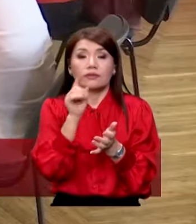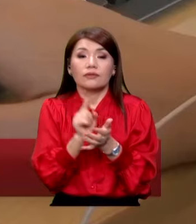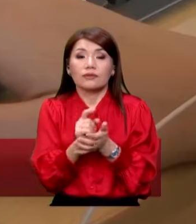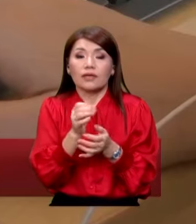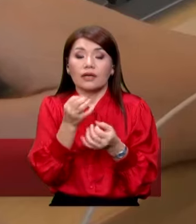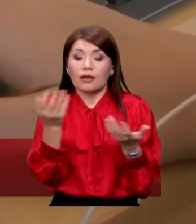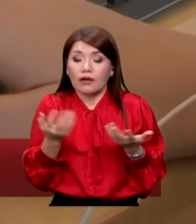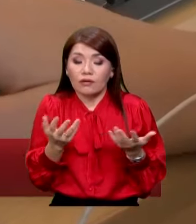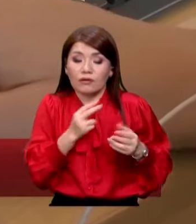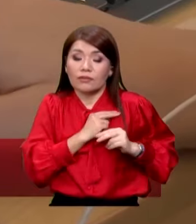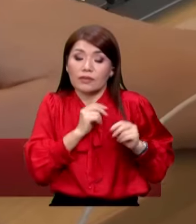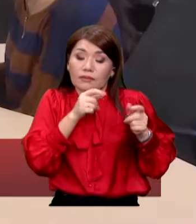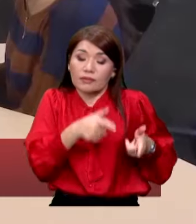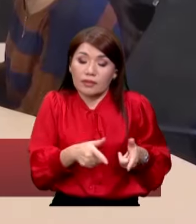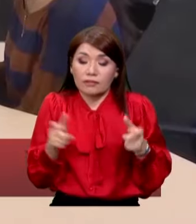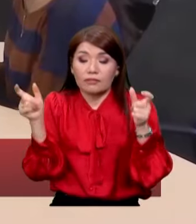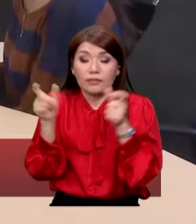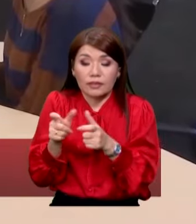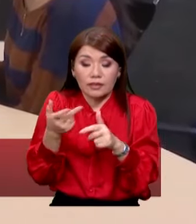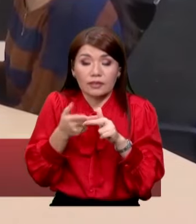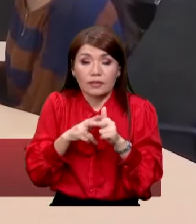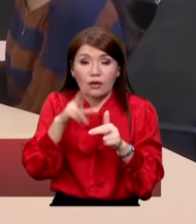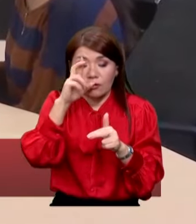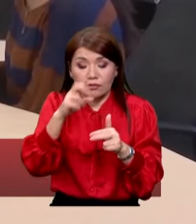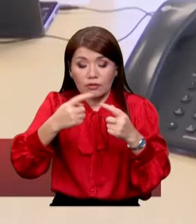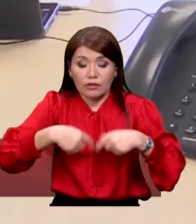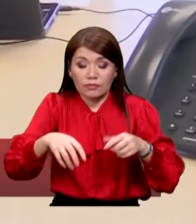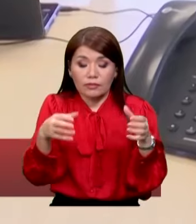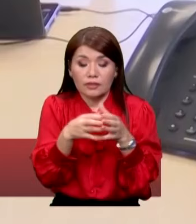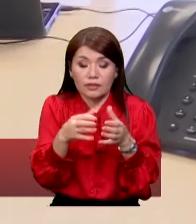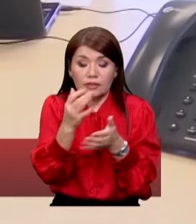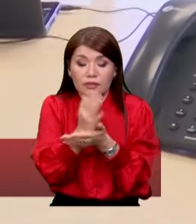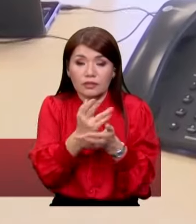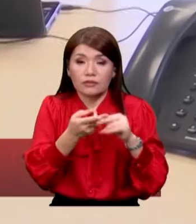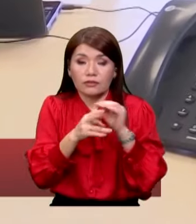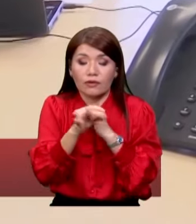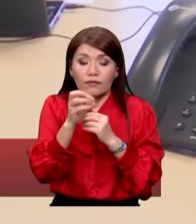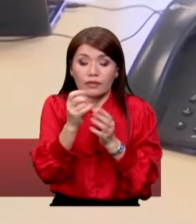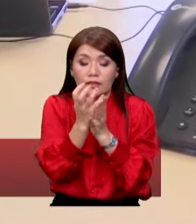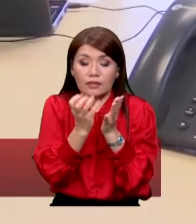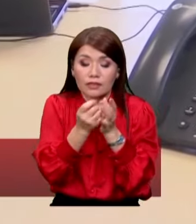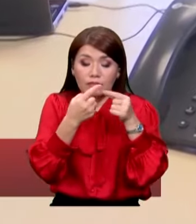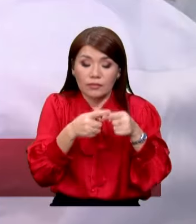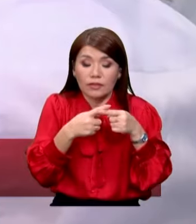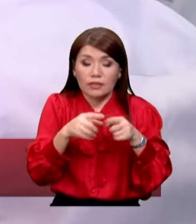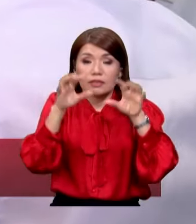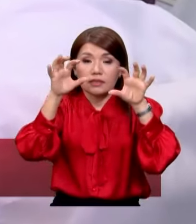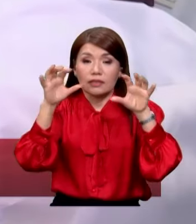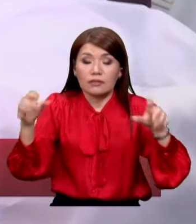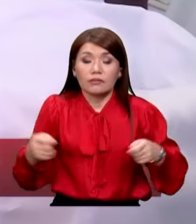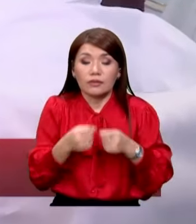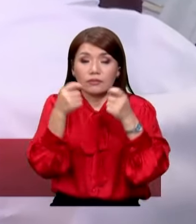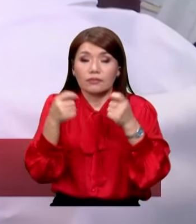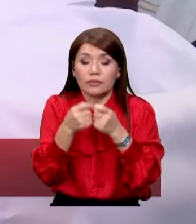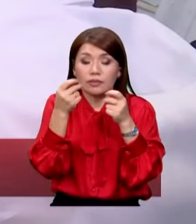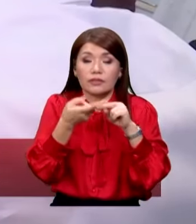қандай шендегі қызметкерге шектеу қойылатыны. Қазір ұлттық қауіпсіздік комитеті құпия ақпараттың техникалық қорғалу саласындағы заң бұзушылықтар